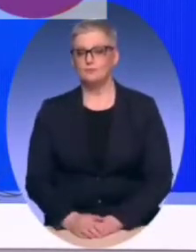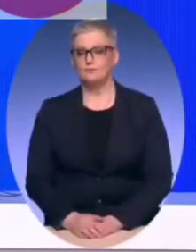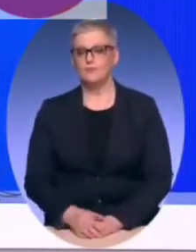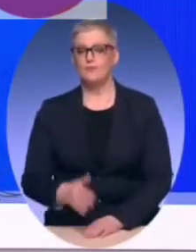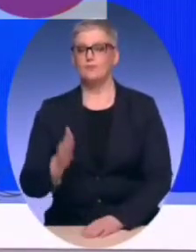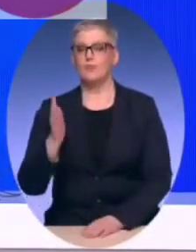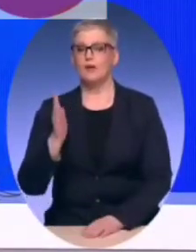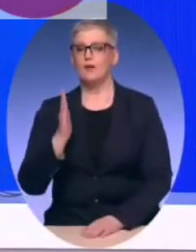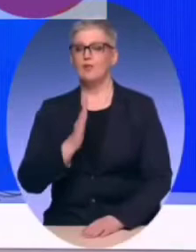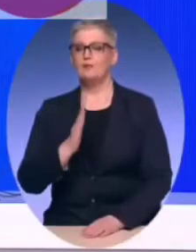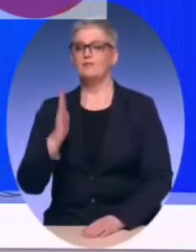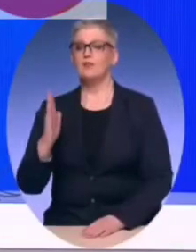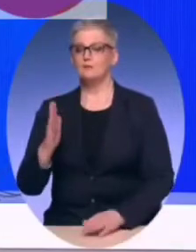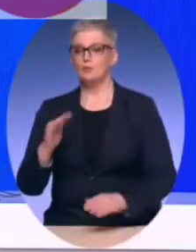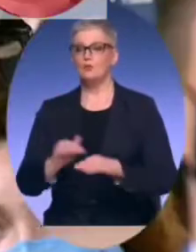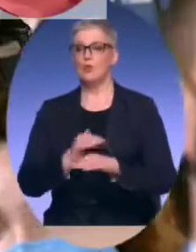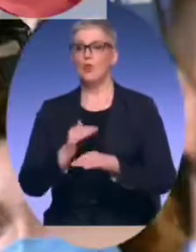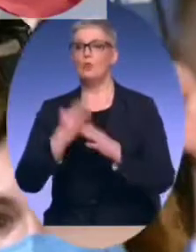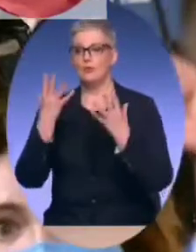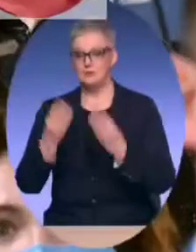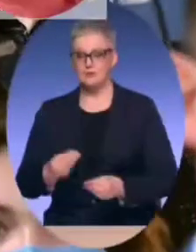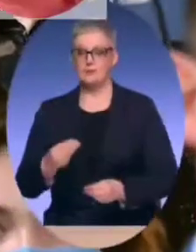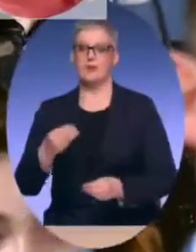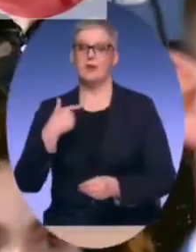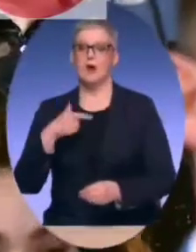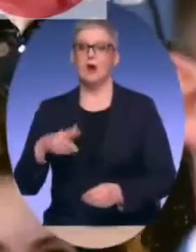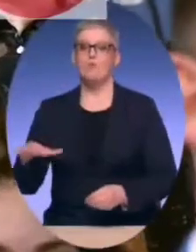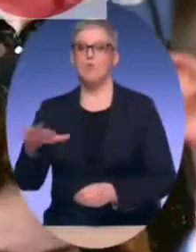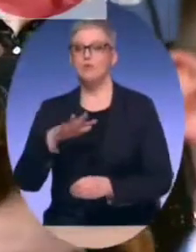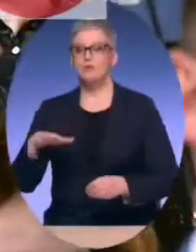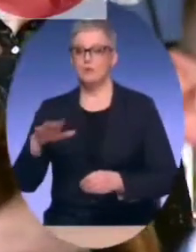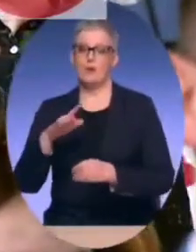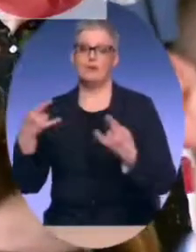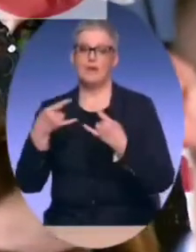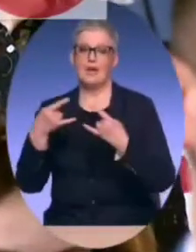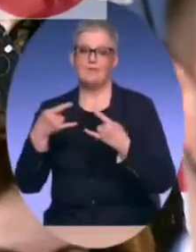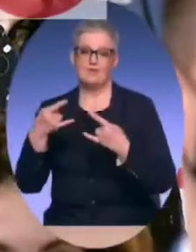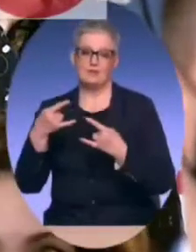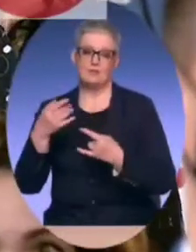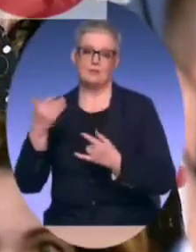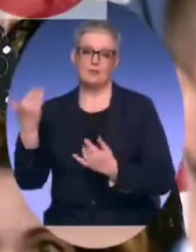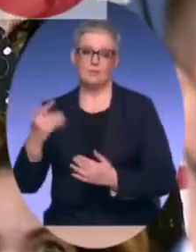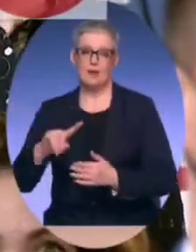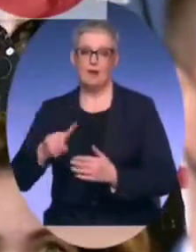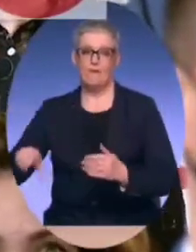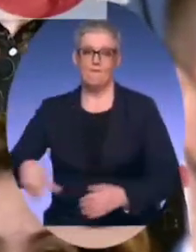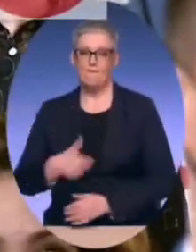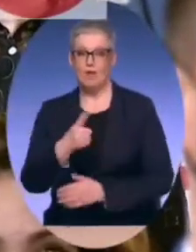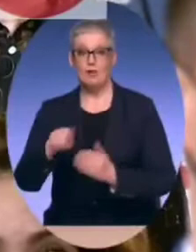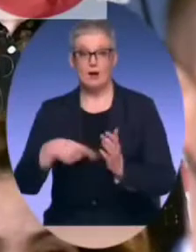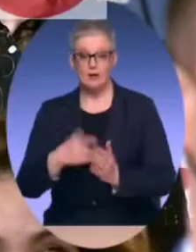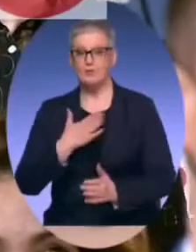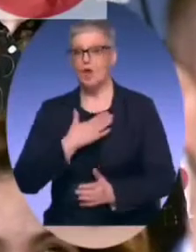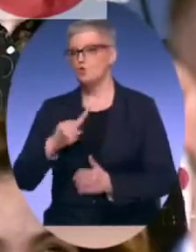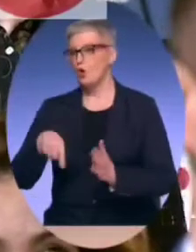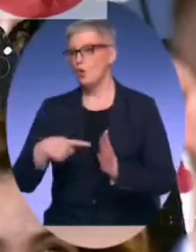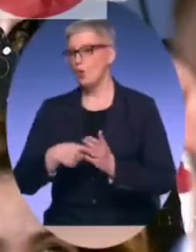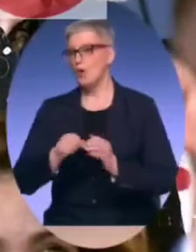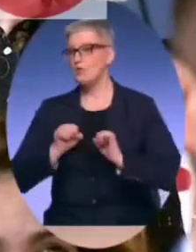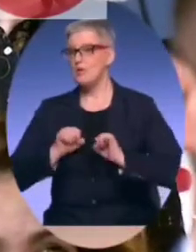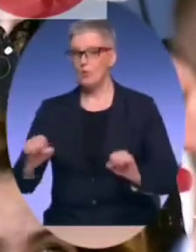Владимир Владимирович, добрый день. Меня зовут Анна Корохова, муниципальное телевидение Волгограда. Наш город-герой